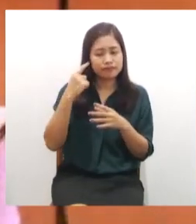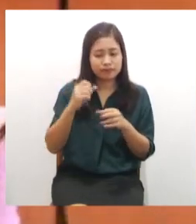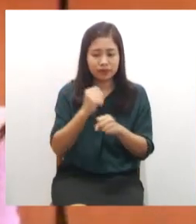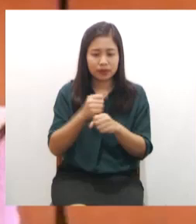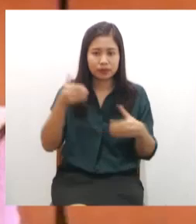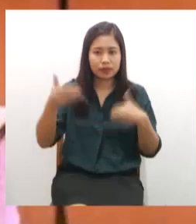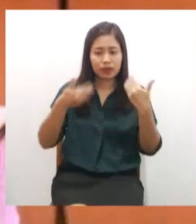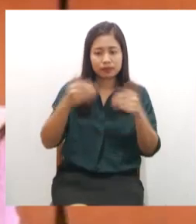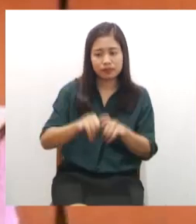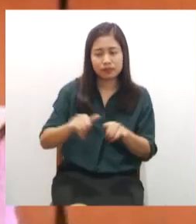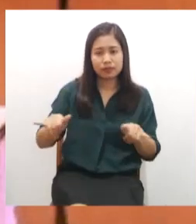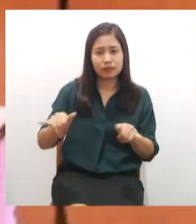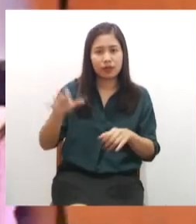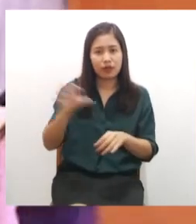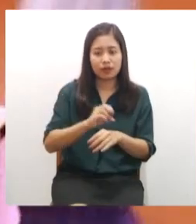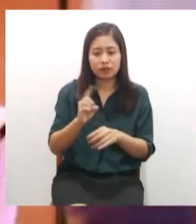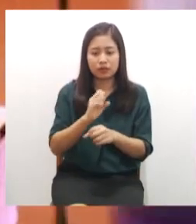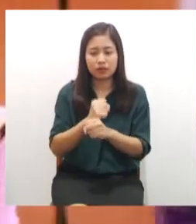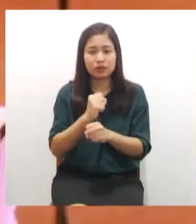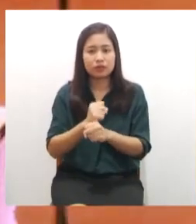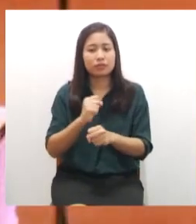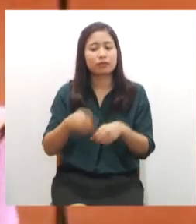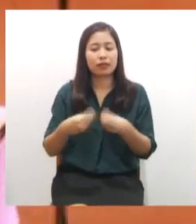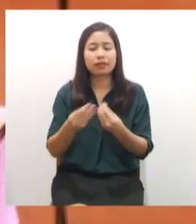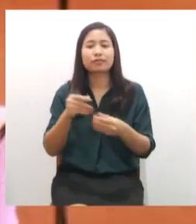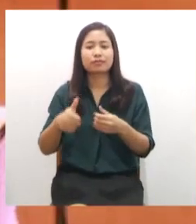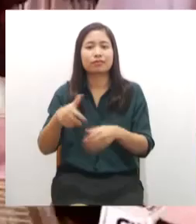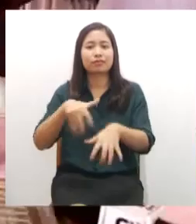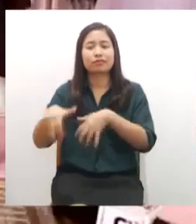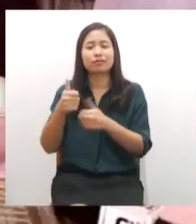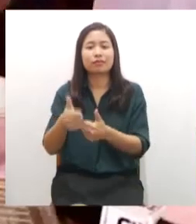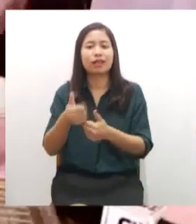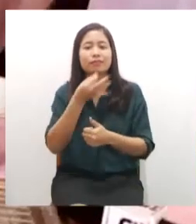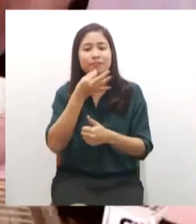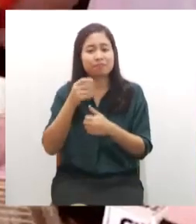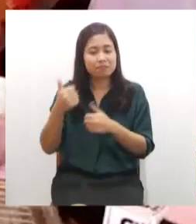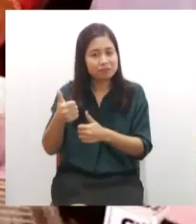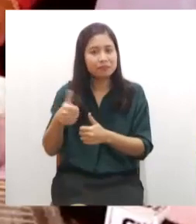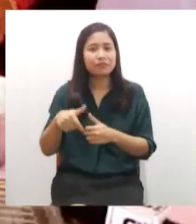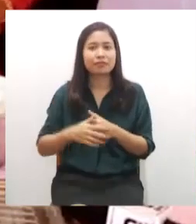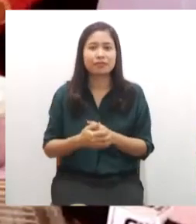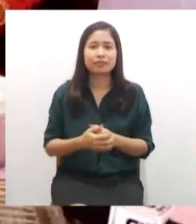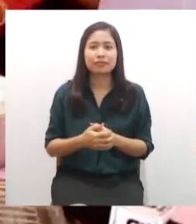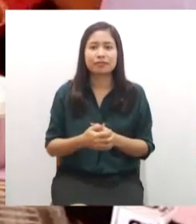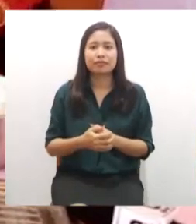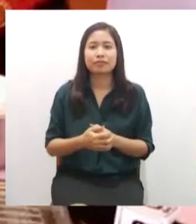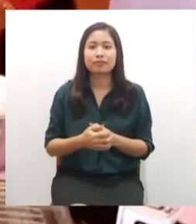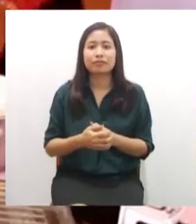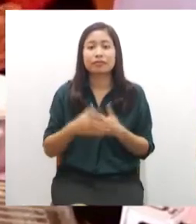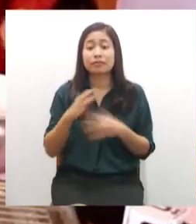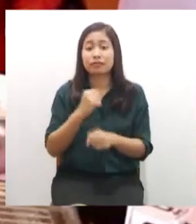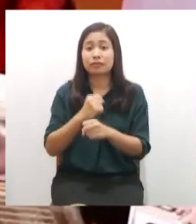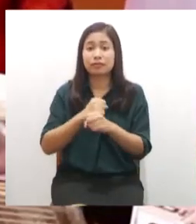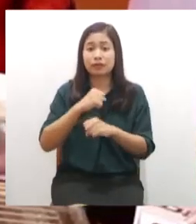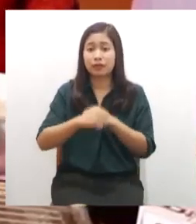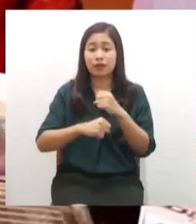ำเนี่ยสามารถนำเป็นอาชีพของตนเองได้เขาก็พอใจแล้ว นอกจากที่ทางบริษัทไทยเบเวอเรจจ